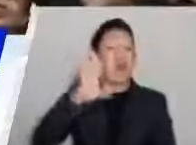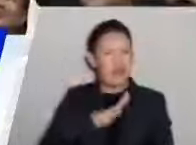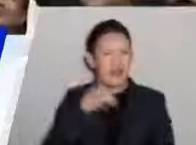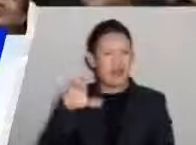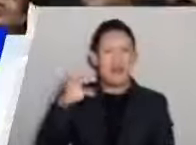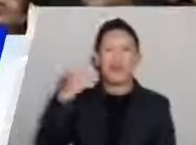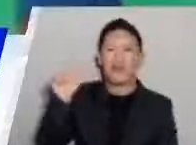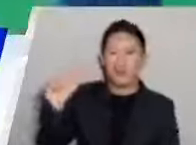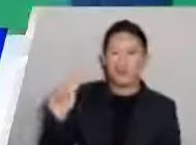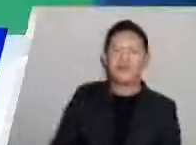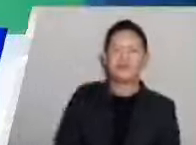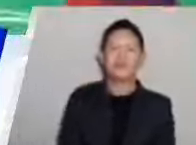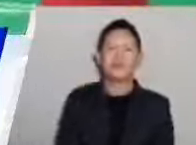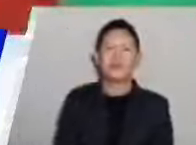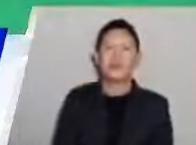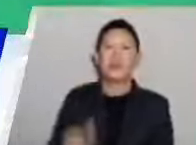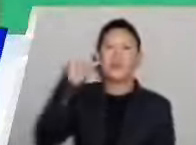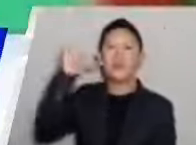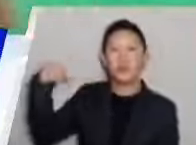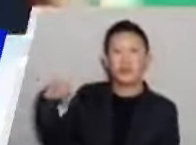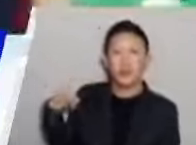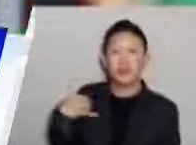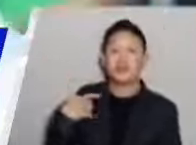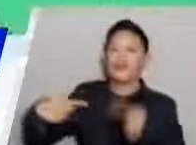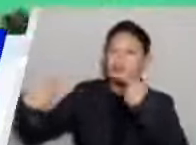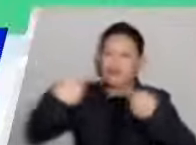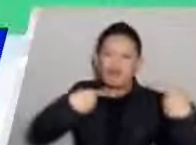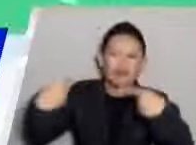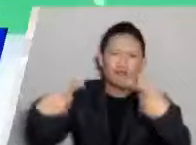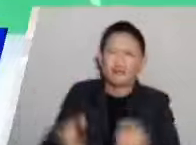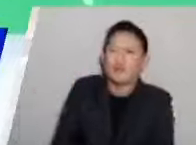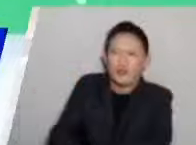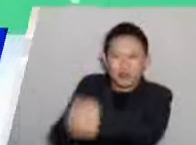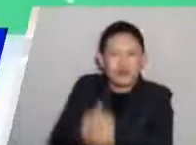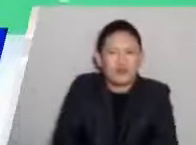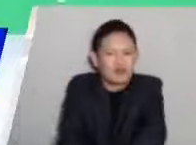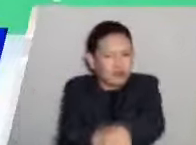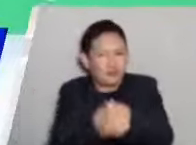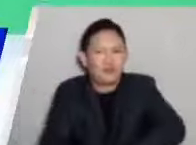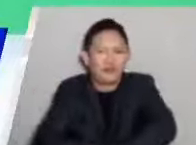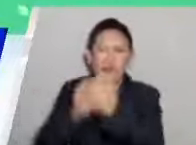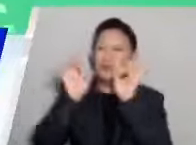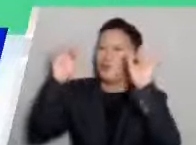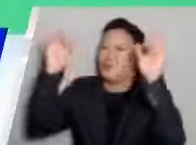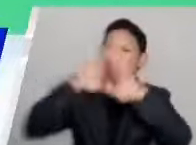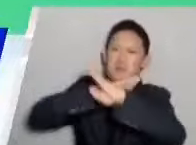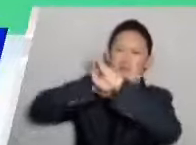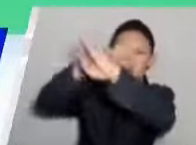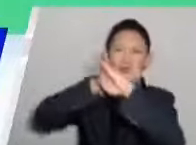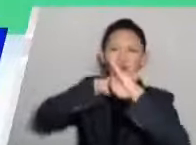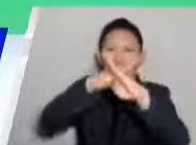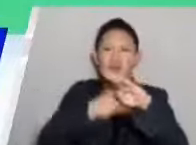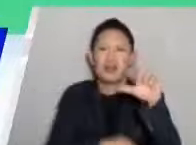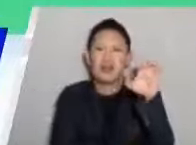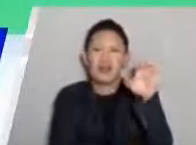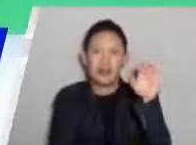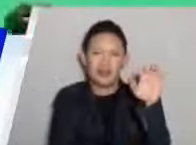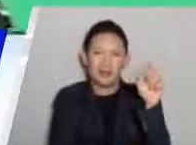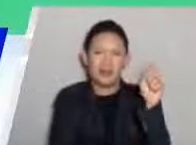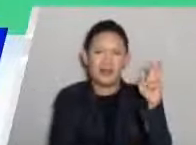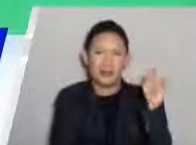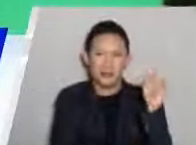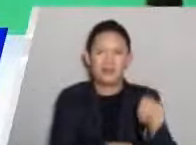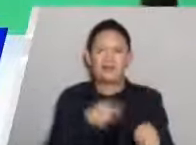kahapon. Nakipagpalitan ng spikes at apat na tao. Blocks ang Letran Lady Knights na nagbabalik NCAA Finals matapos ang